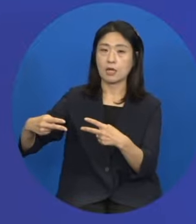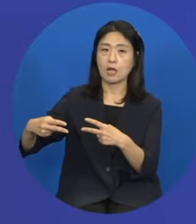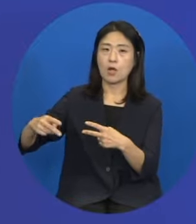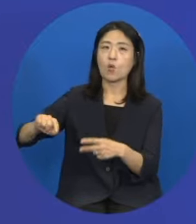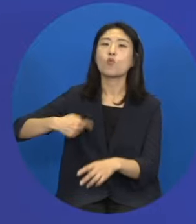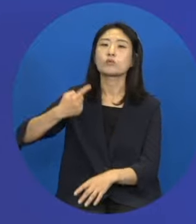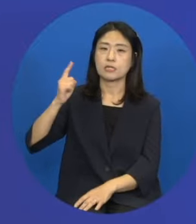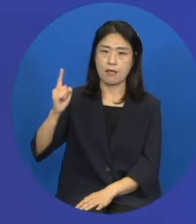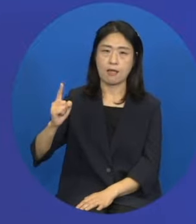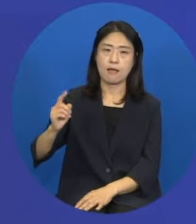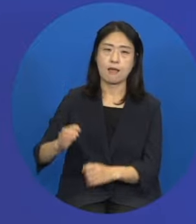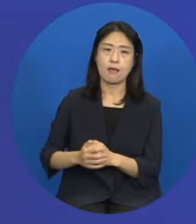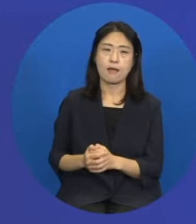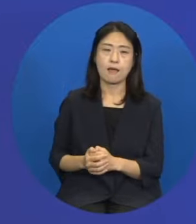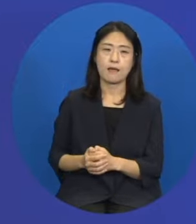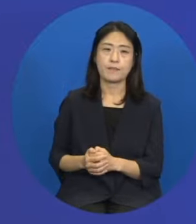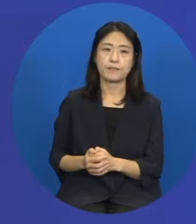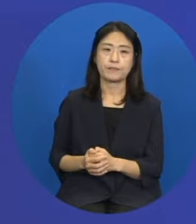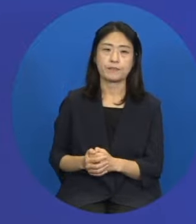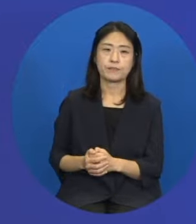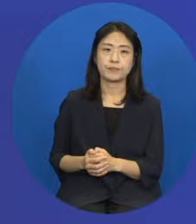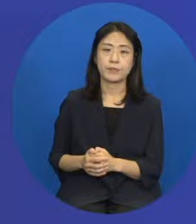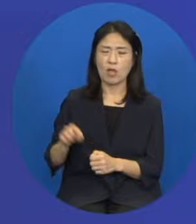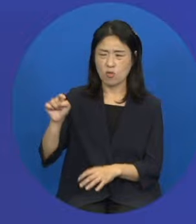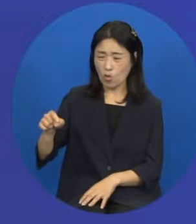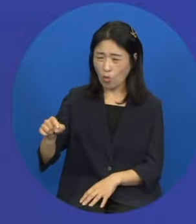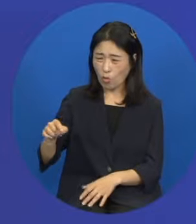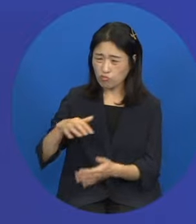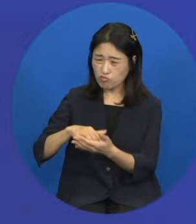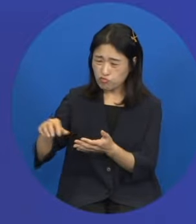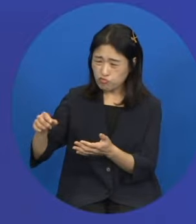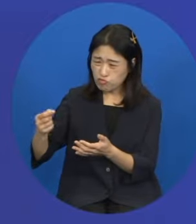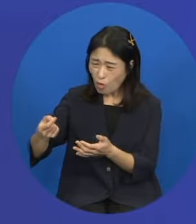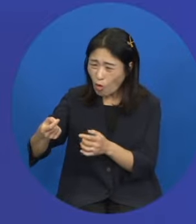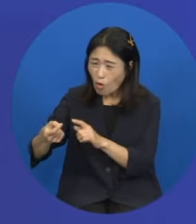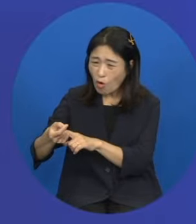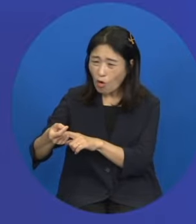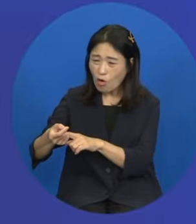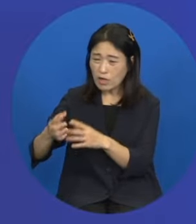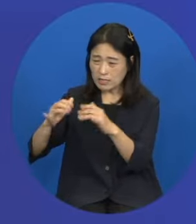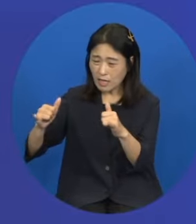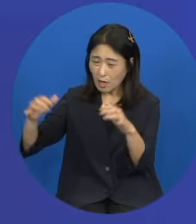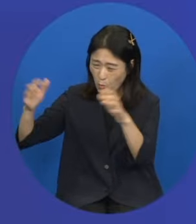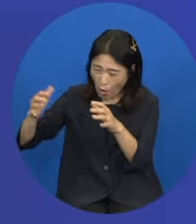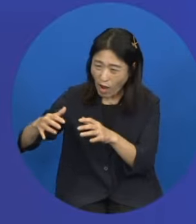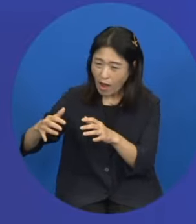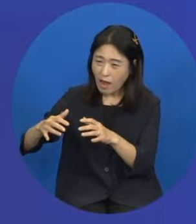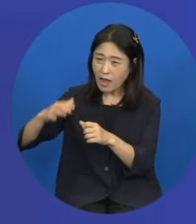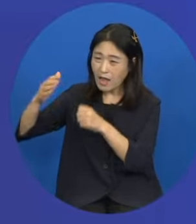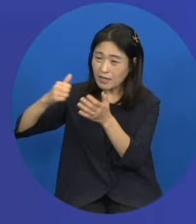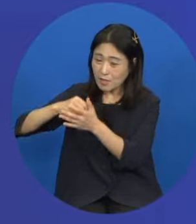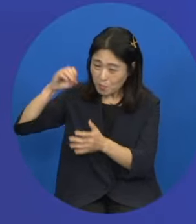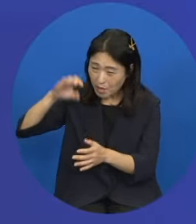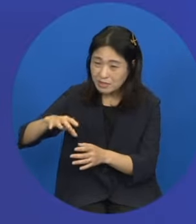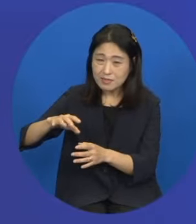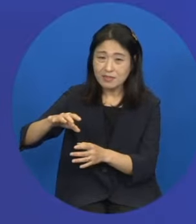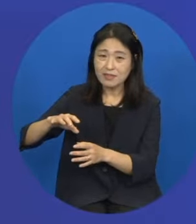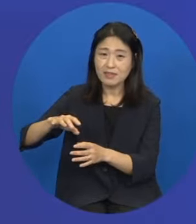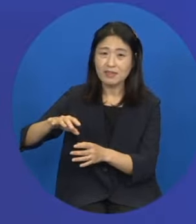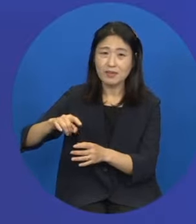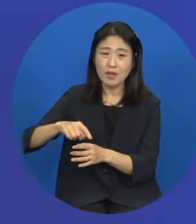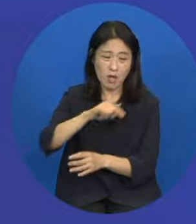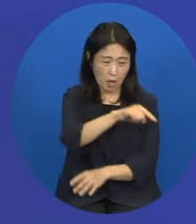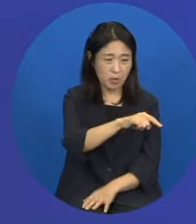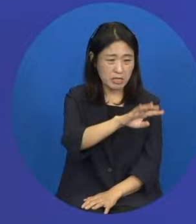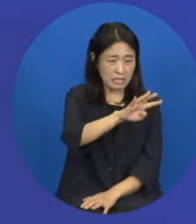자, 그래서 하나님께서 야 엘리야야 너가 지금 너 쪽수가 부족하니까 좀 아이들 좀 많이 모아야겠다 이렇게 하셨나요? 야, 450명이 나왔어,